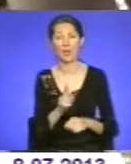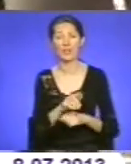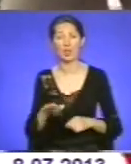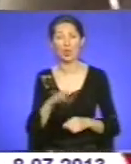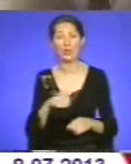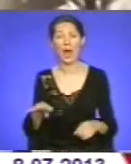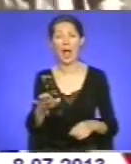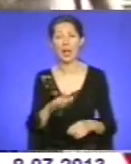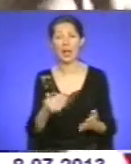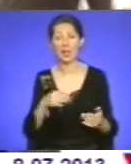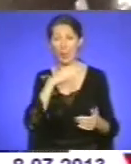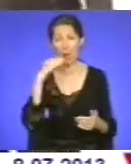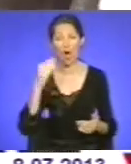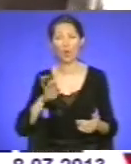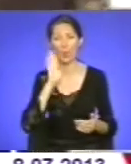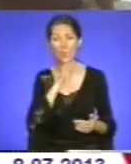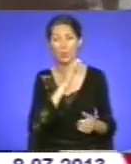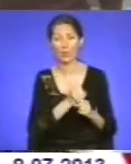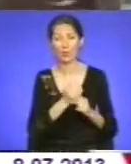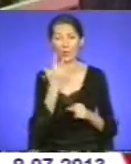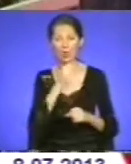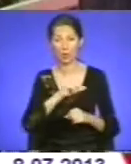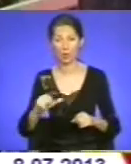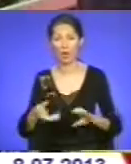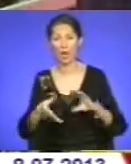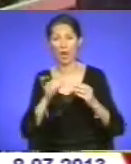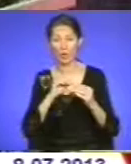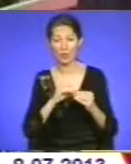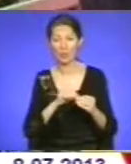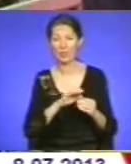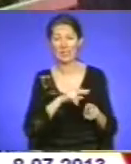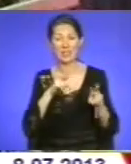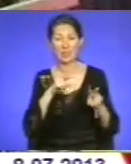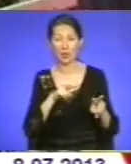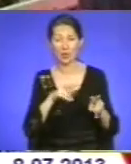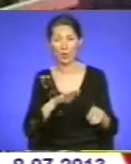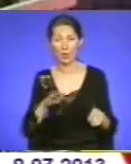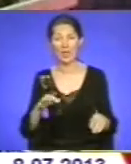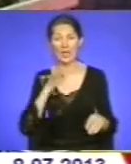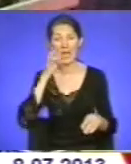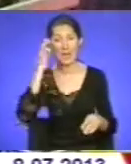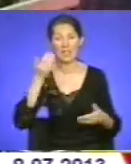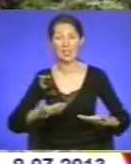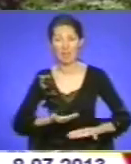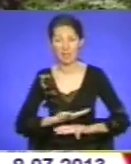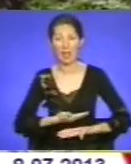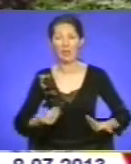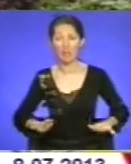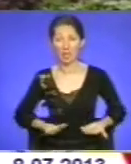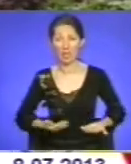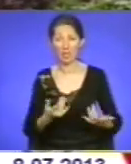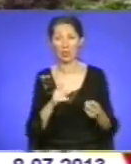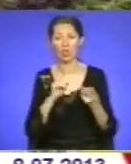Тернопільщина – край, де чимало матерів працюють за кордоном. Наслідки недогляду – раннє статеве життя. Ще одна особливість області – тут